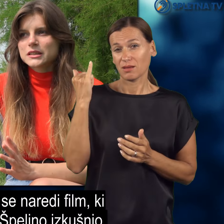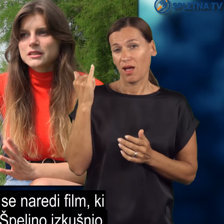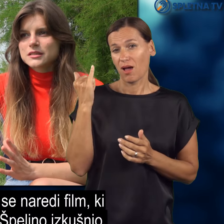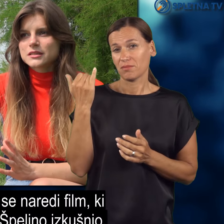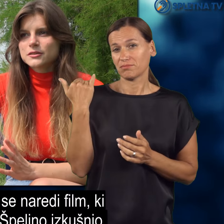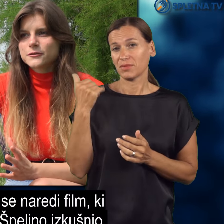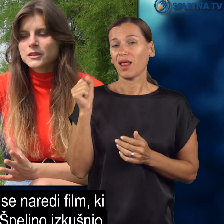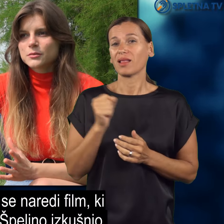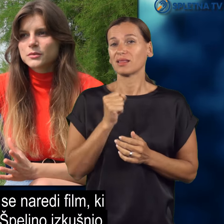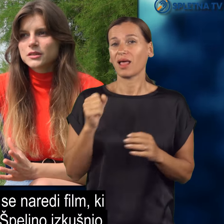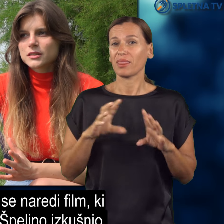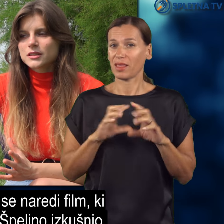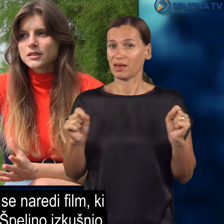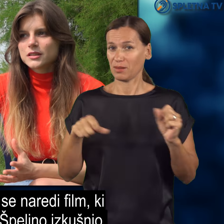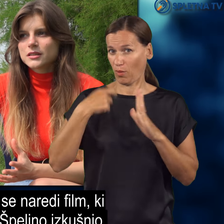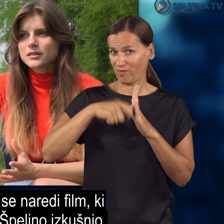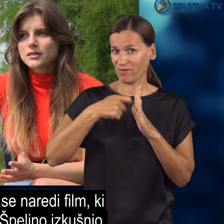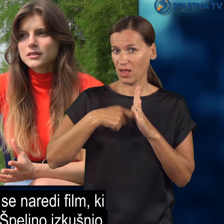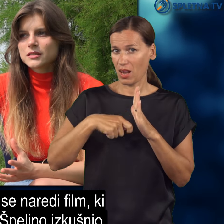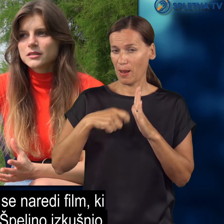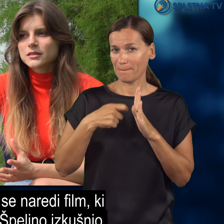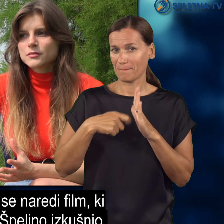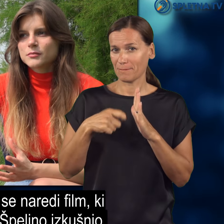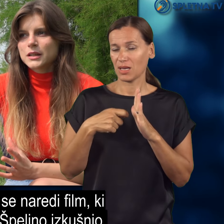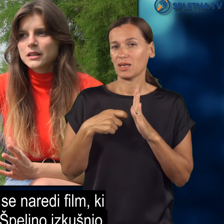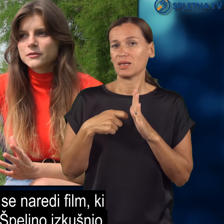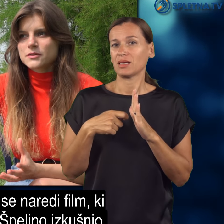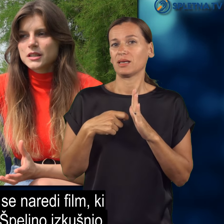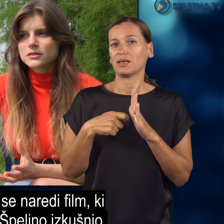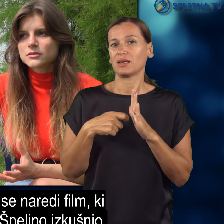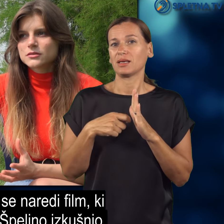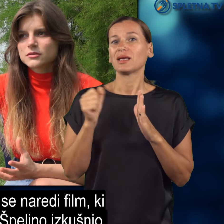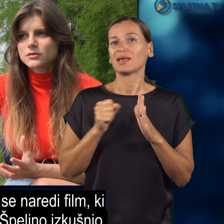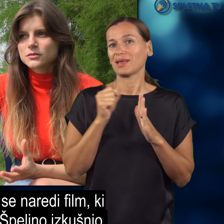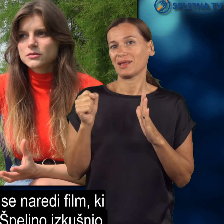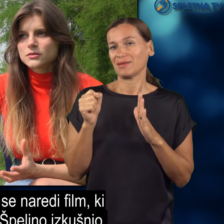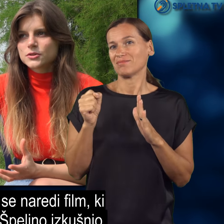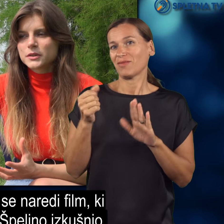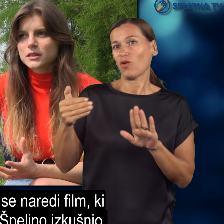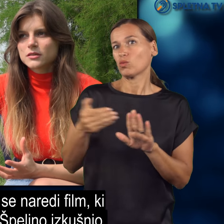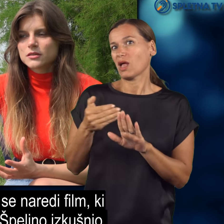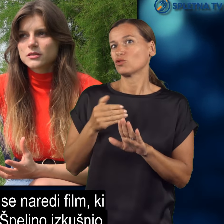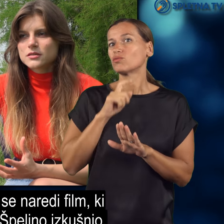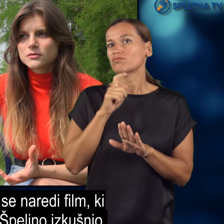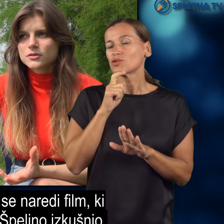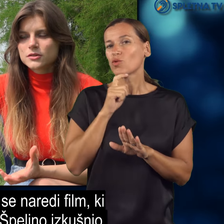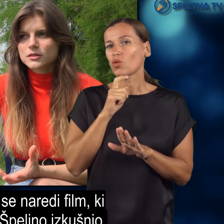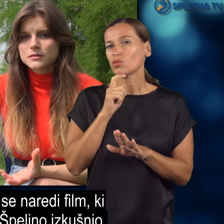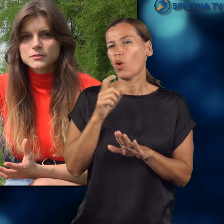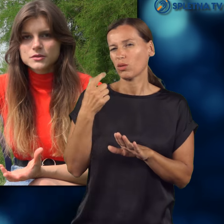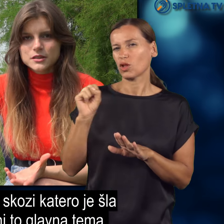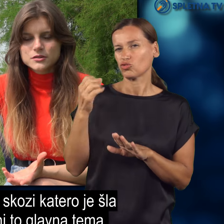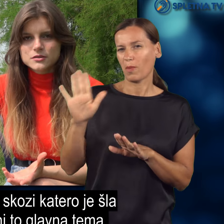Ideja je bila, da se naredi film, ki ima v ozadju to Špelino